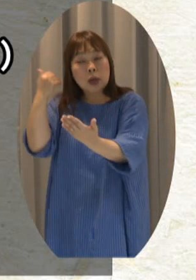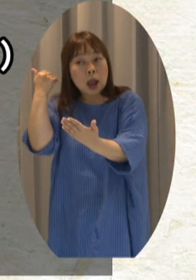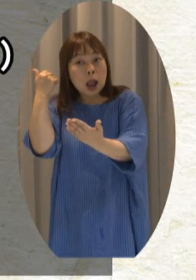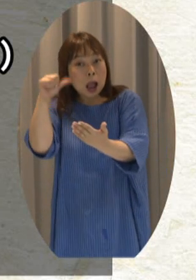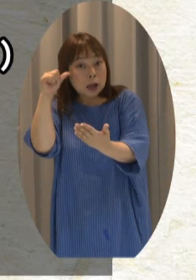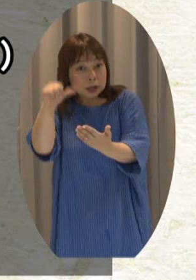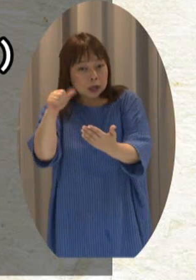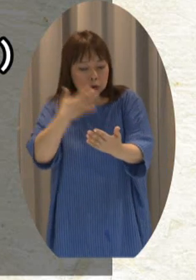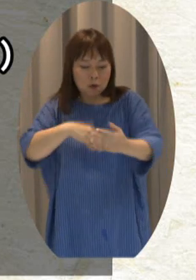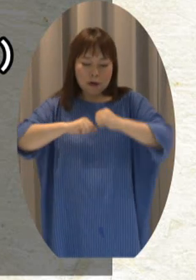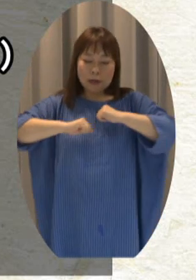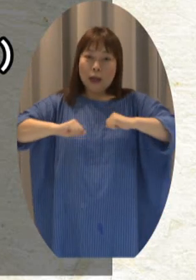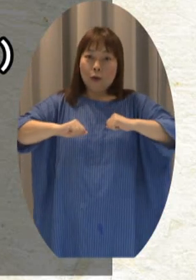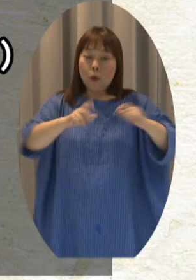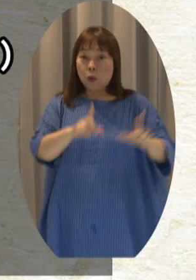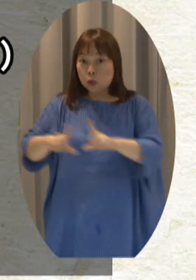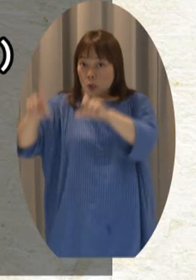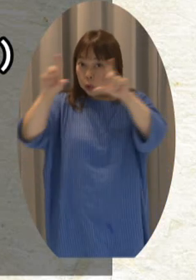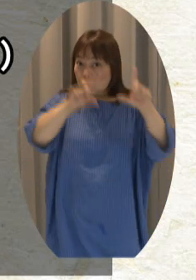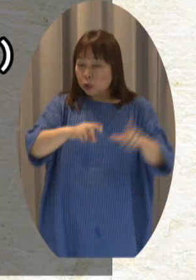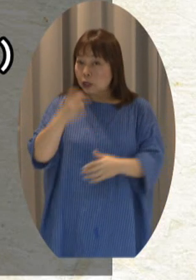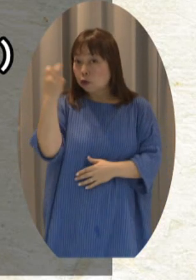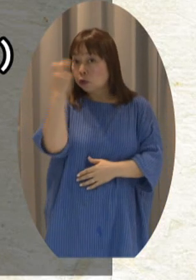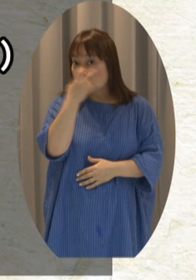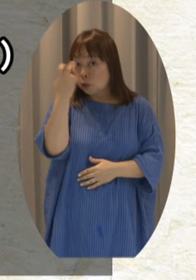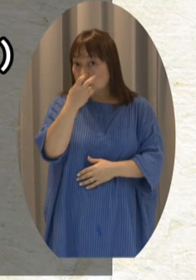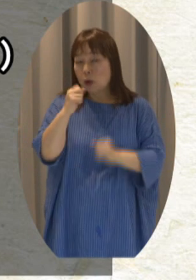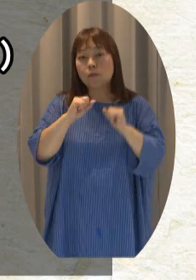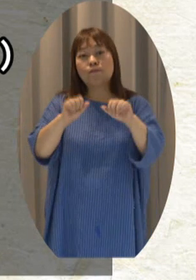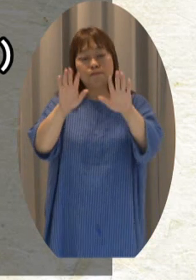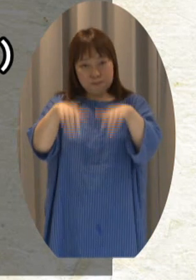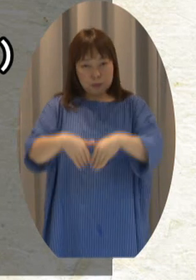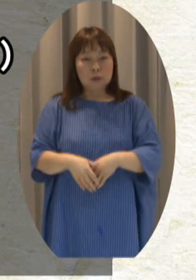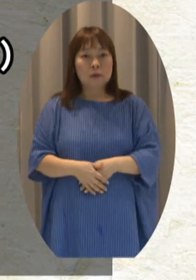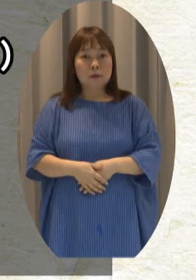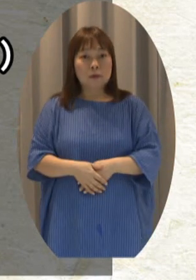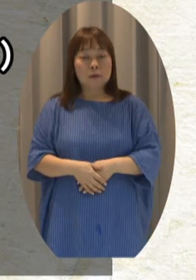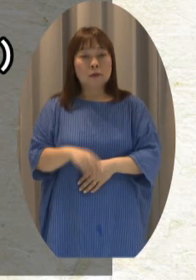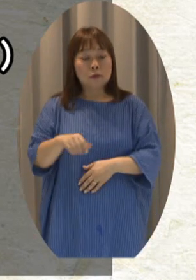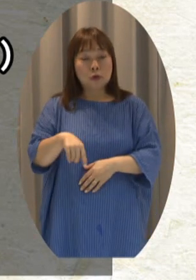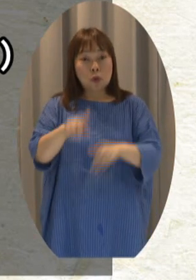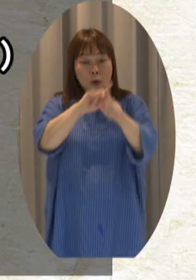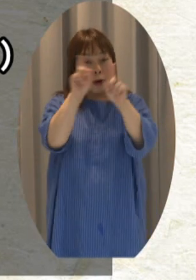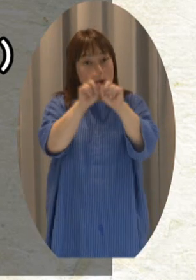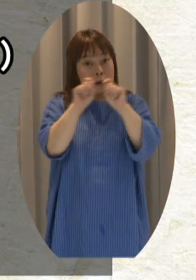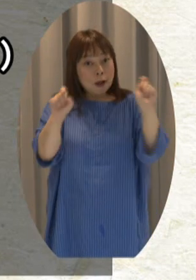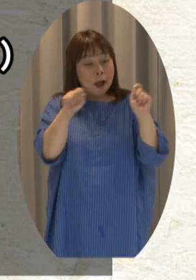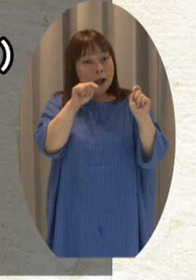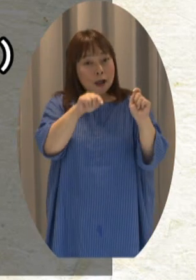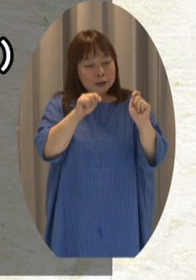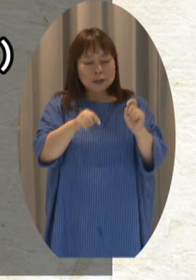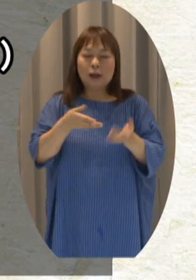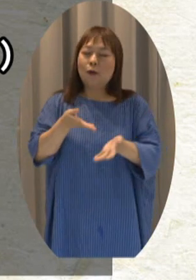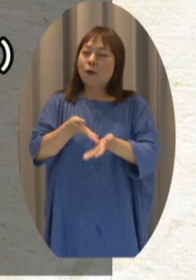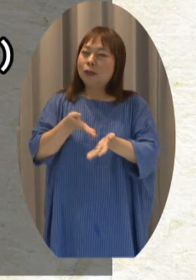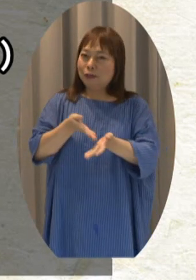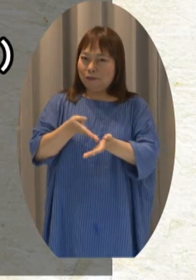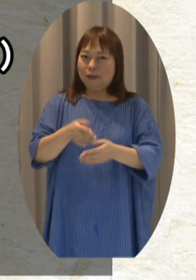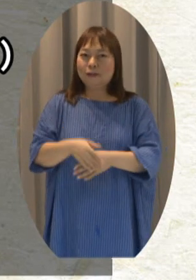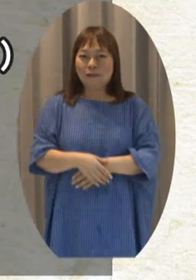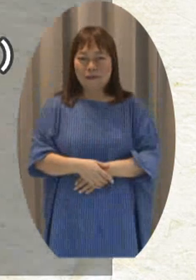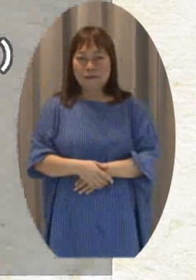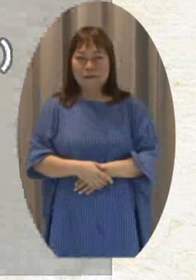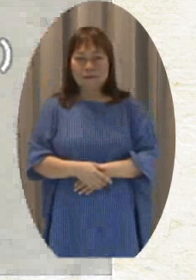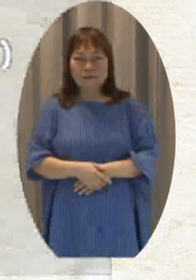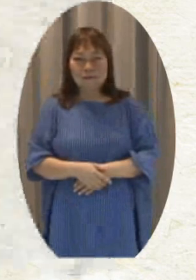健康と暮らしの調査が行われました。その調査結果について少し紹介